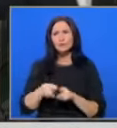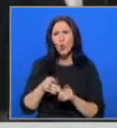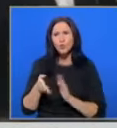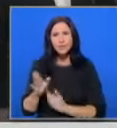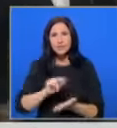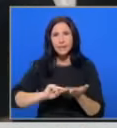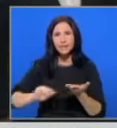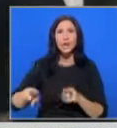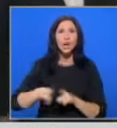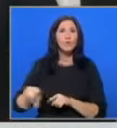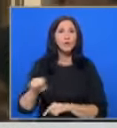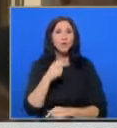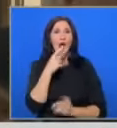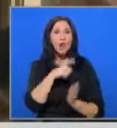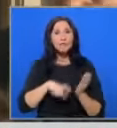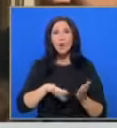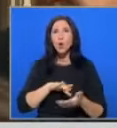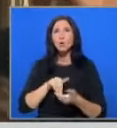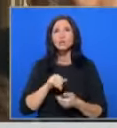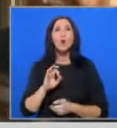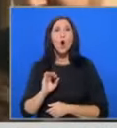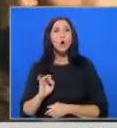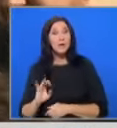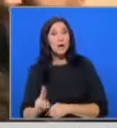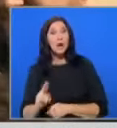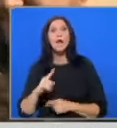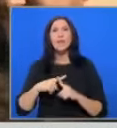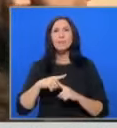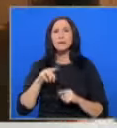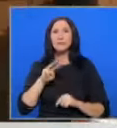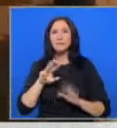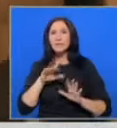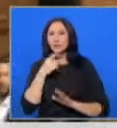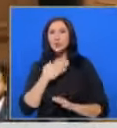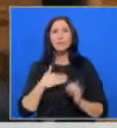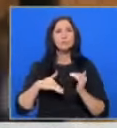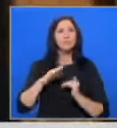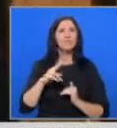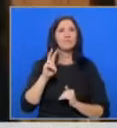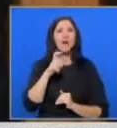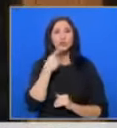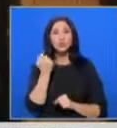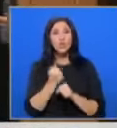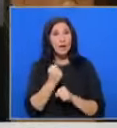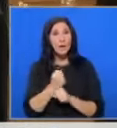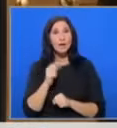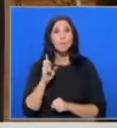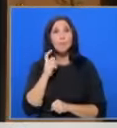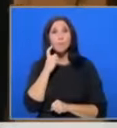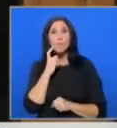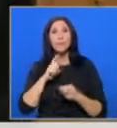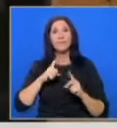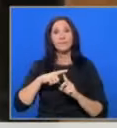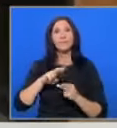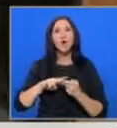като водач на листата на коалицията в ОИК. Хекимяна на 39 години има над 20 годишна кариера в BTV от стажант до шеф